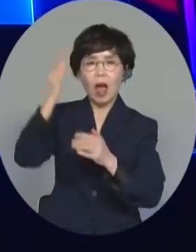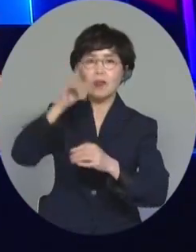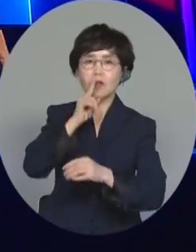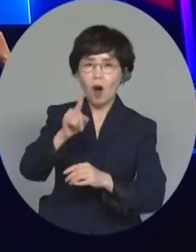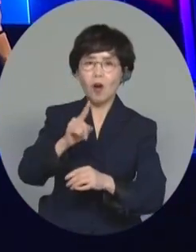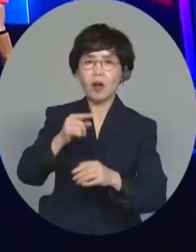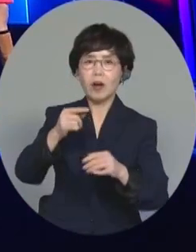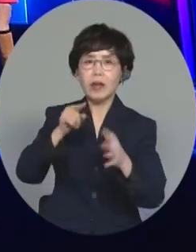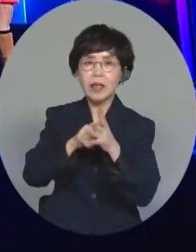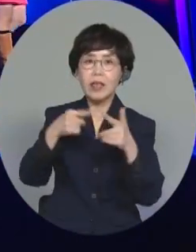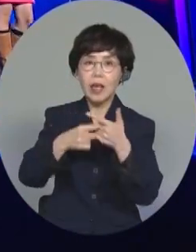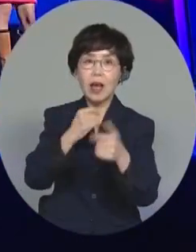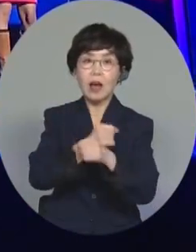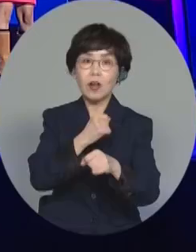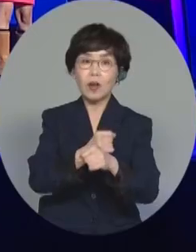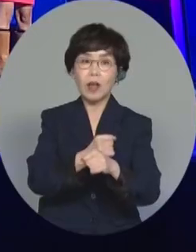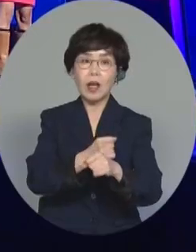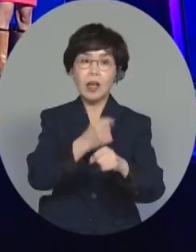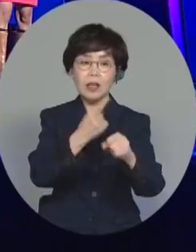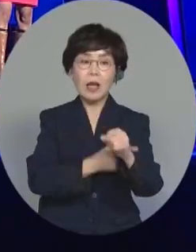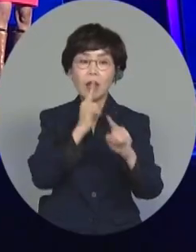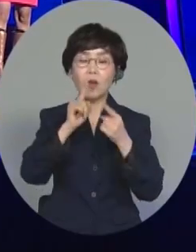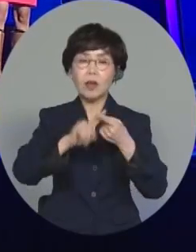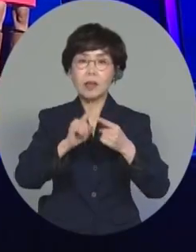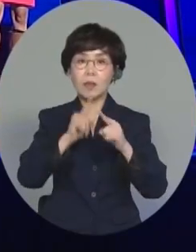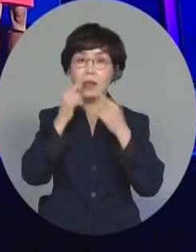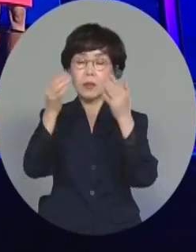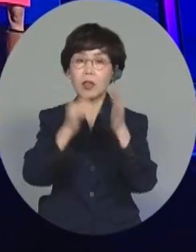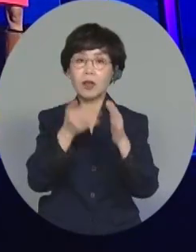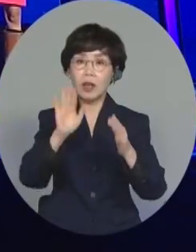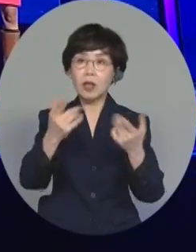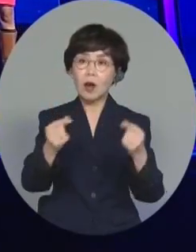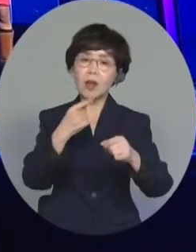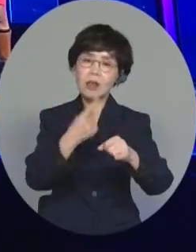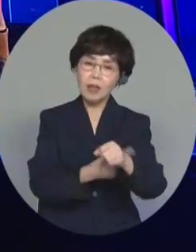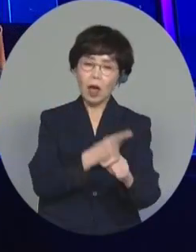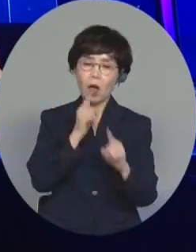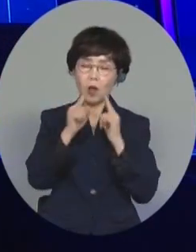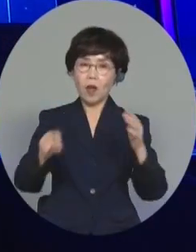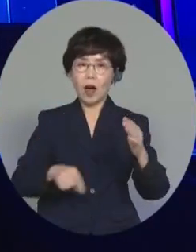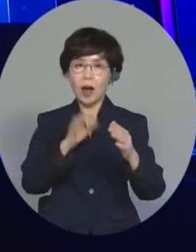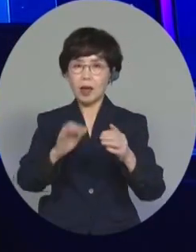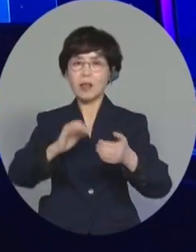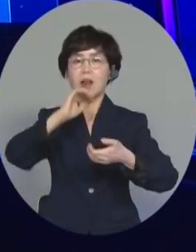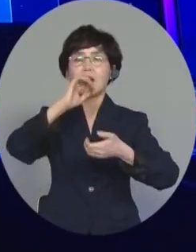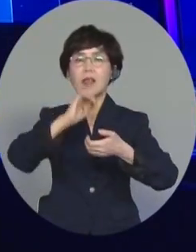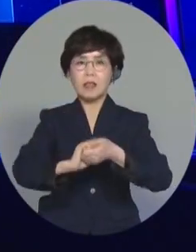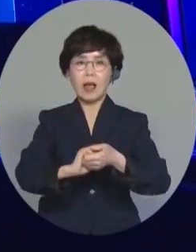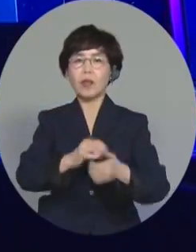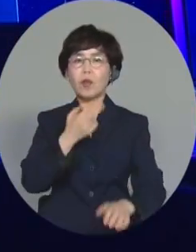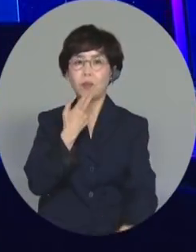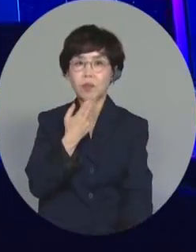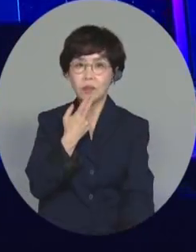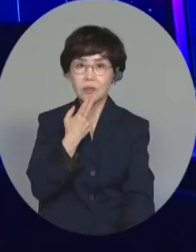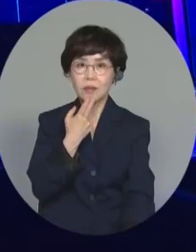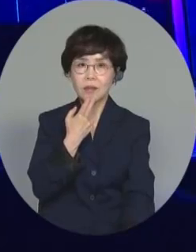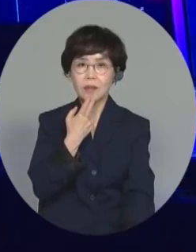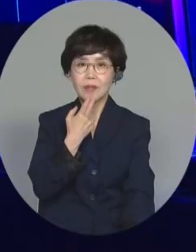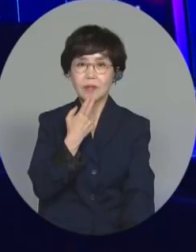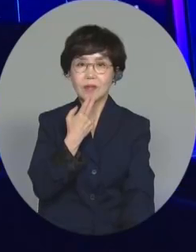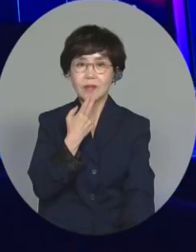한국어를 이해한다거나 하는 그런 자연어에 대해 말씀을 는데요. 이러한 자연어에서만 국한되는 것이 아닙니다.